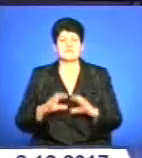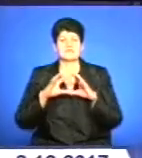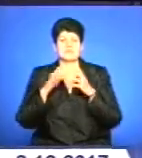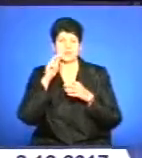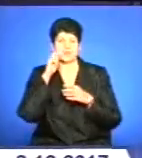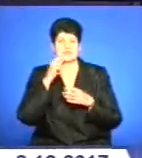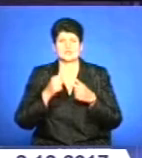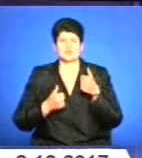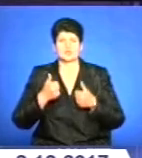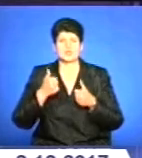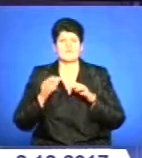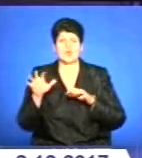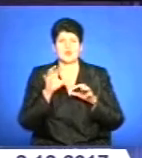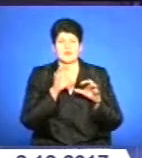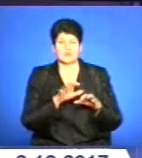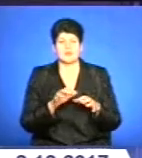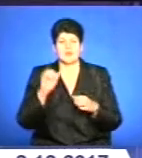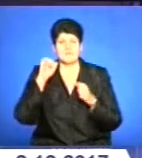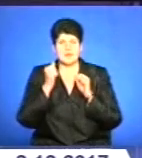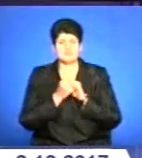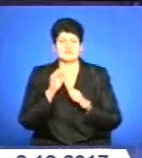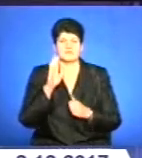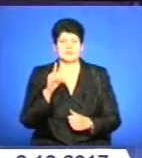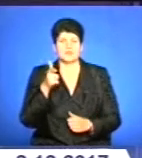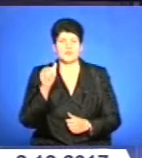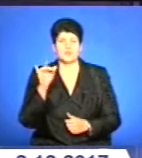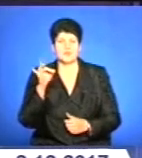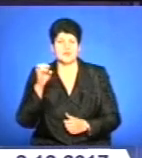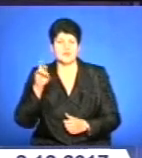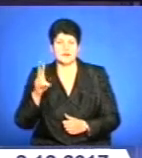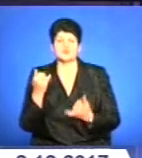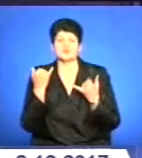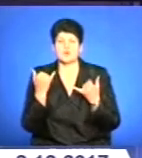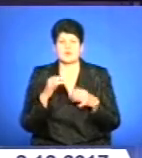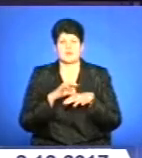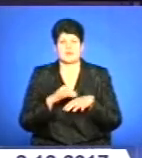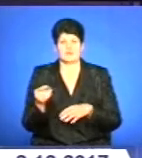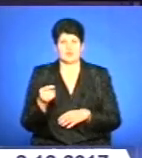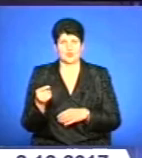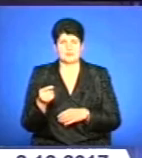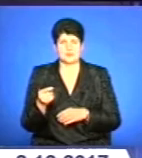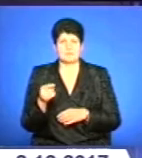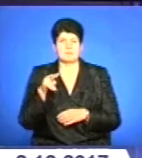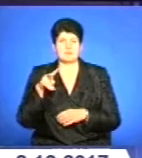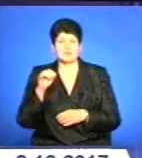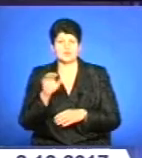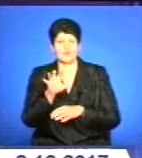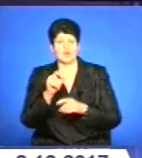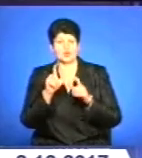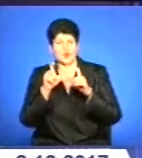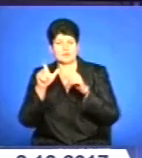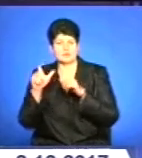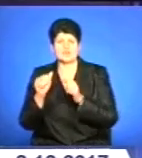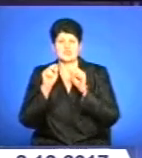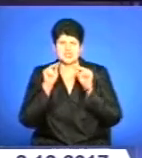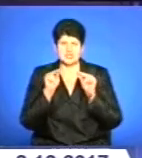Всеукраїнський турнір з волейболу пам'яті бійця АТО Віктора Гурніка сьогодні провели у Тернополі. Пластун, фотокореспондент, чесна